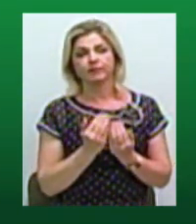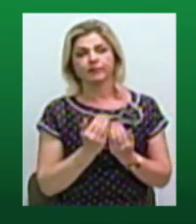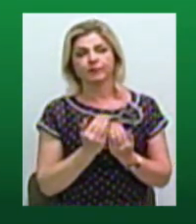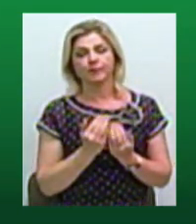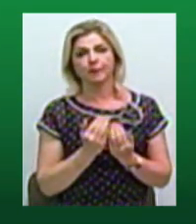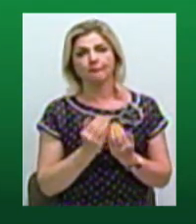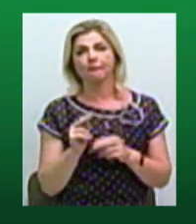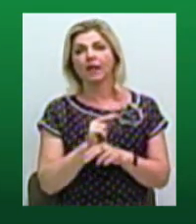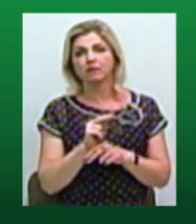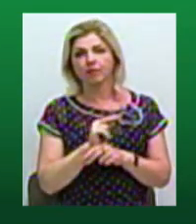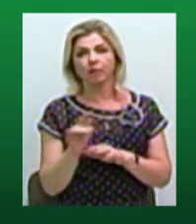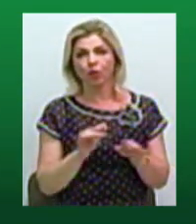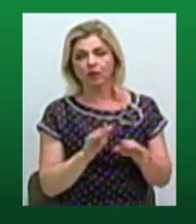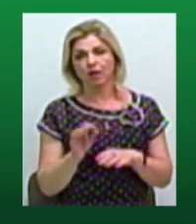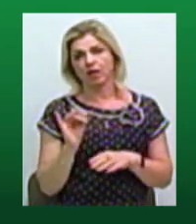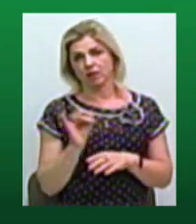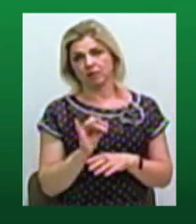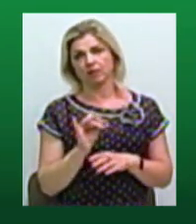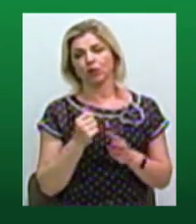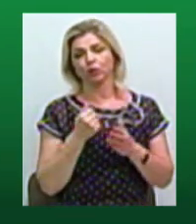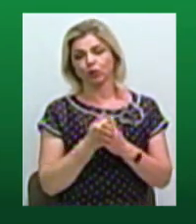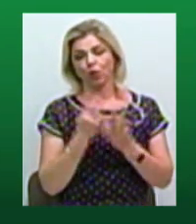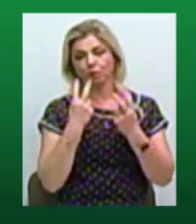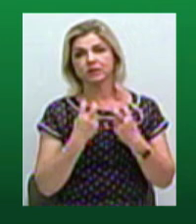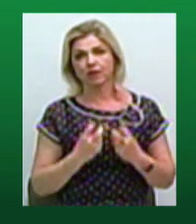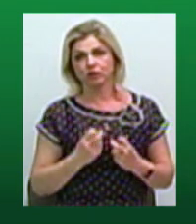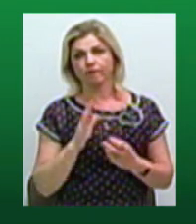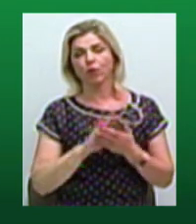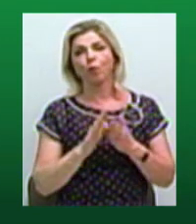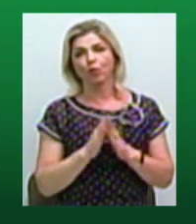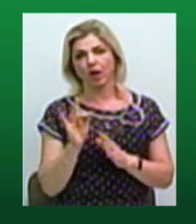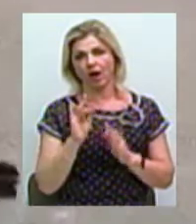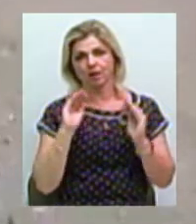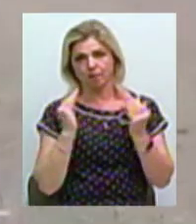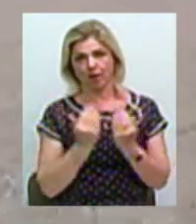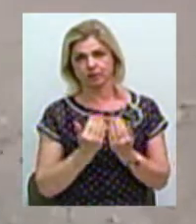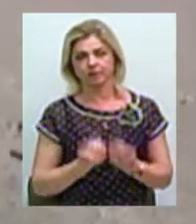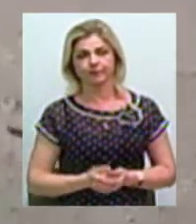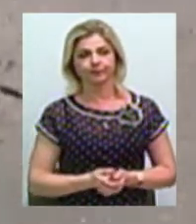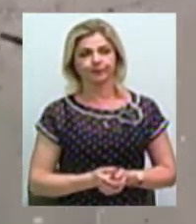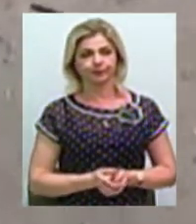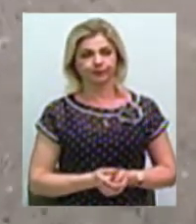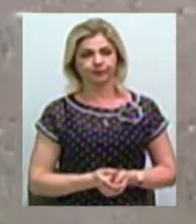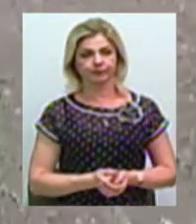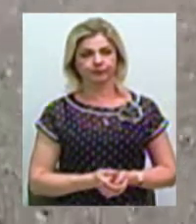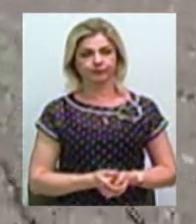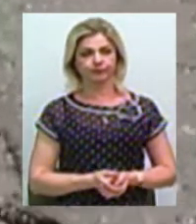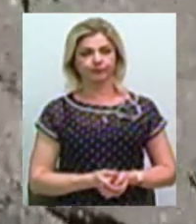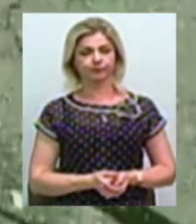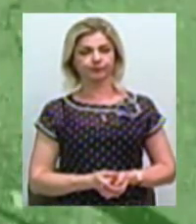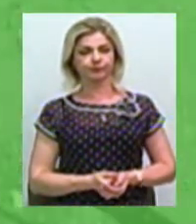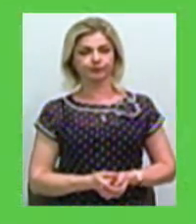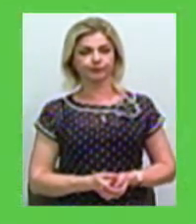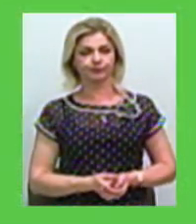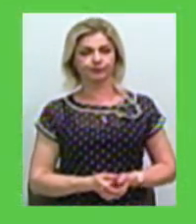такі заходи і до обстеження в умовах реанімаційного відділення. Ніна Булах, новини ЮА Миколаїв.